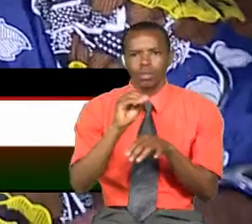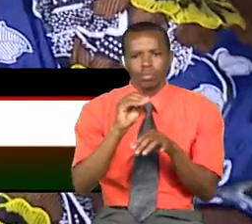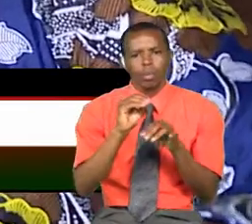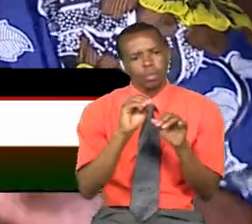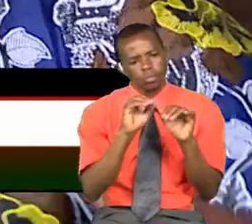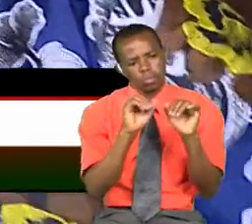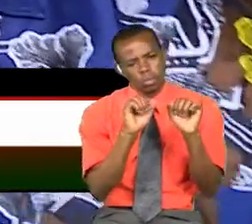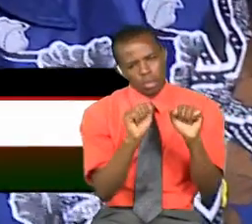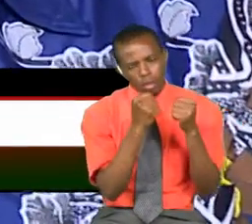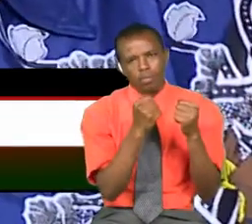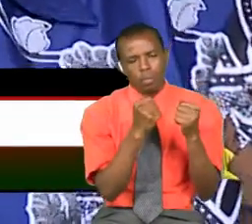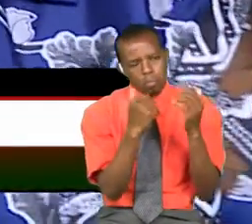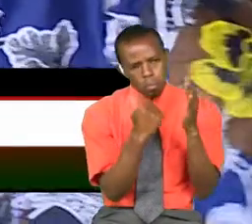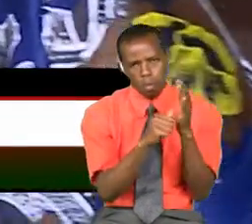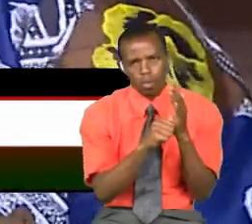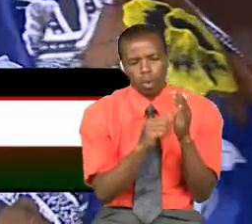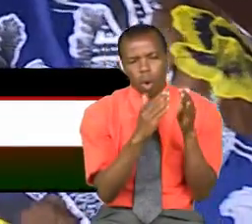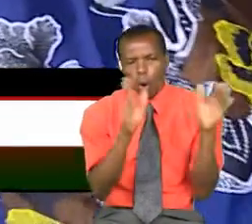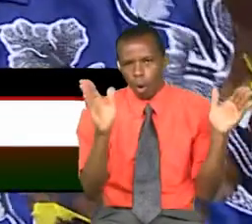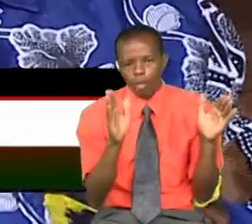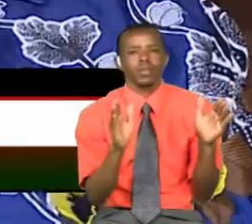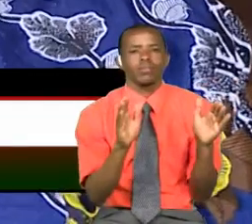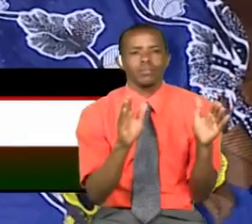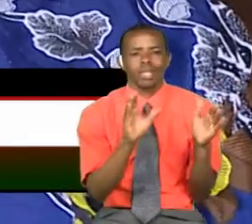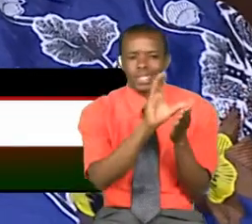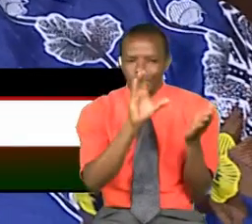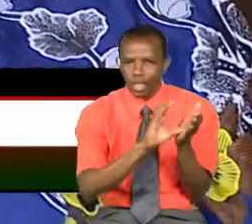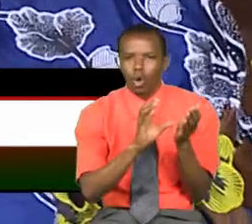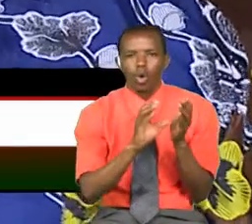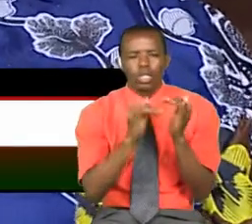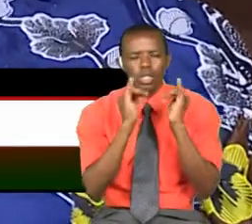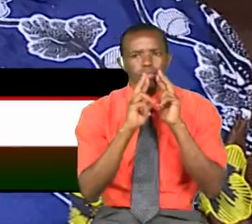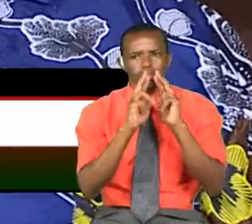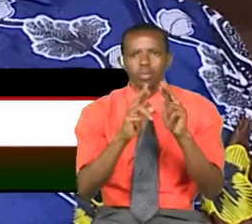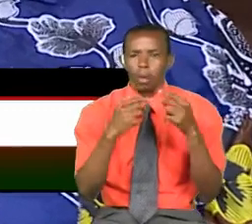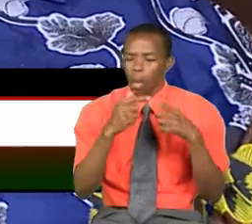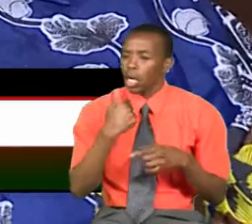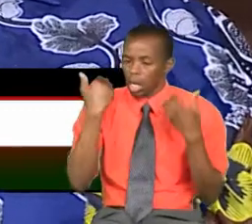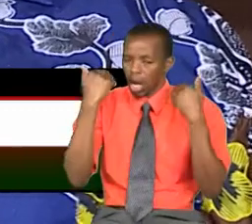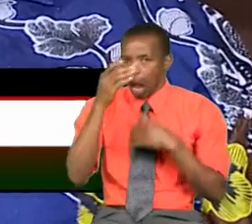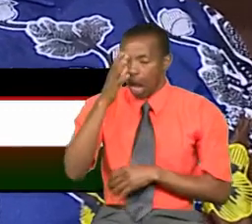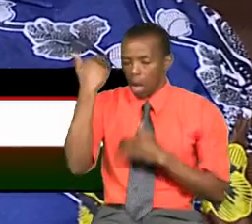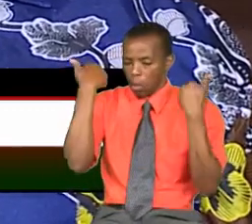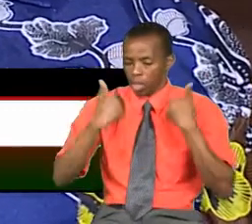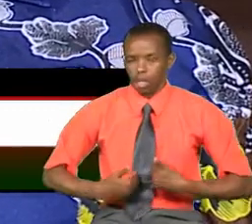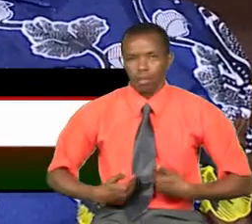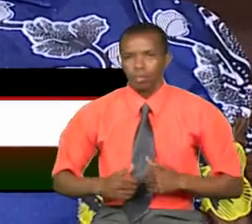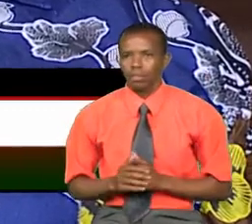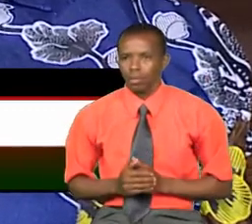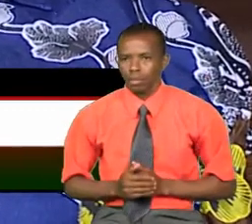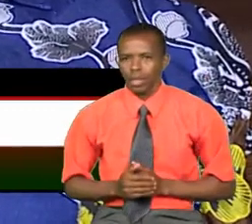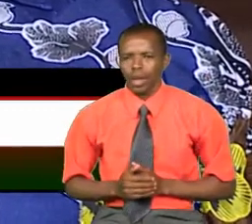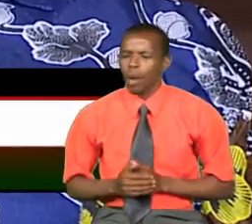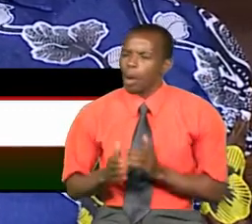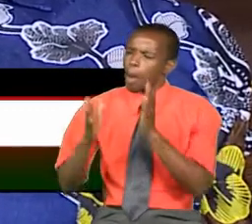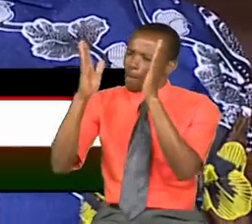situation, nifungue stesheni ama nisome habari. Kumbe nilikuwa najidanganya bwana, nilidanganya. Jamaa alizidi